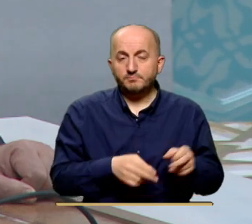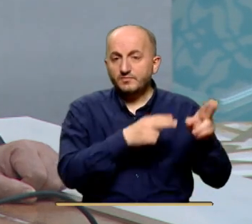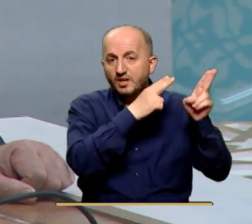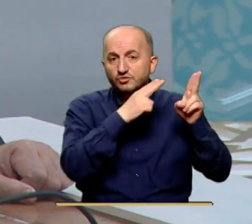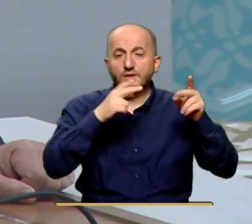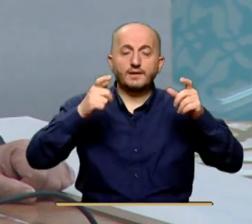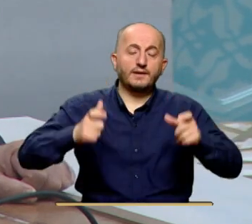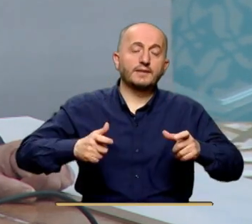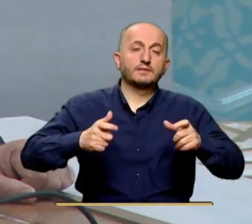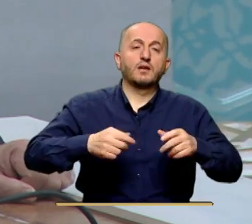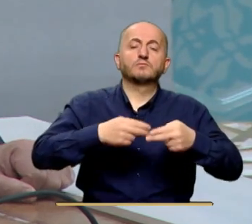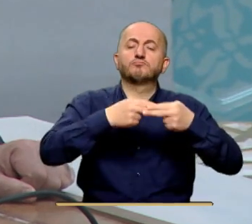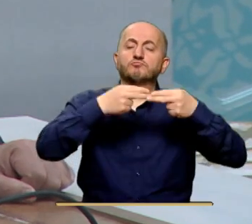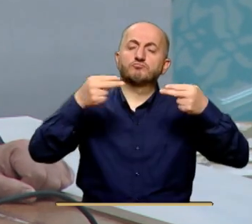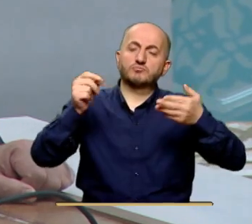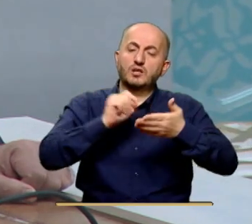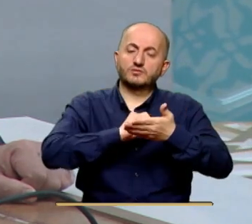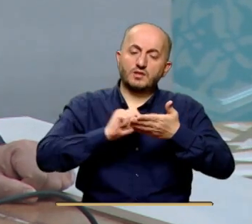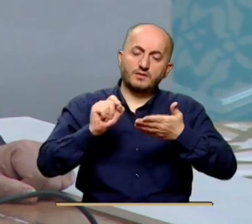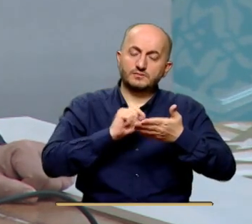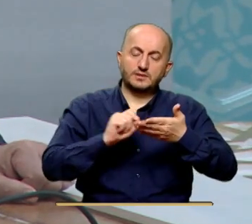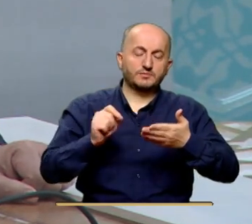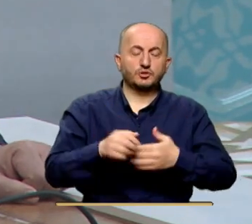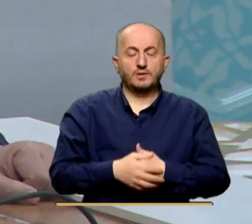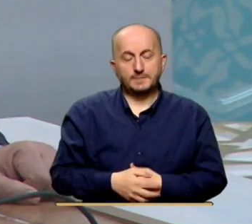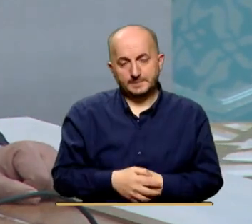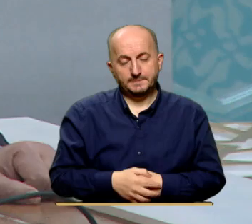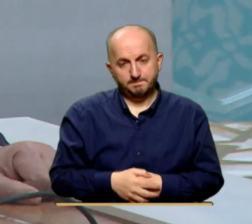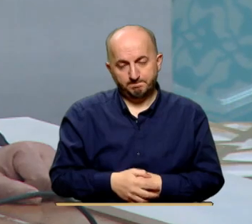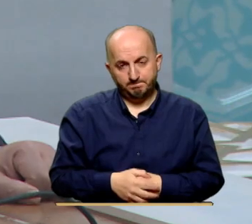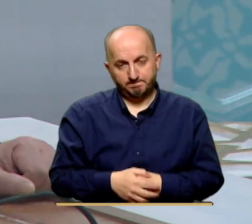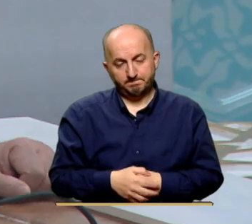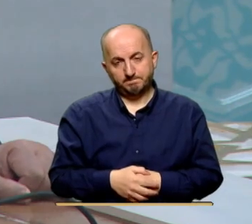Çanakkale'de destan yazmışlardır.